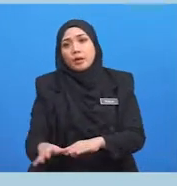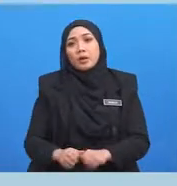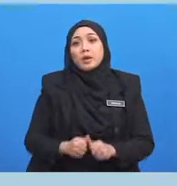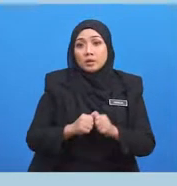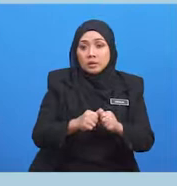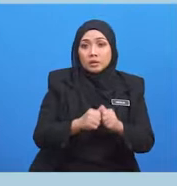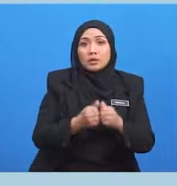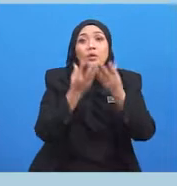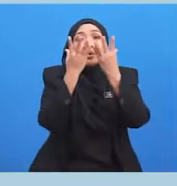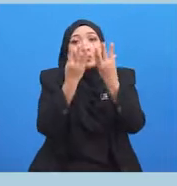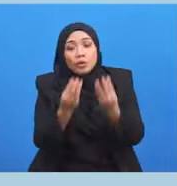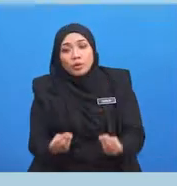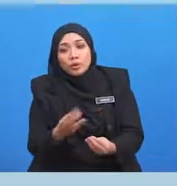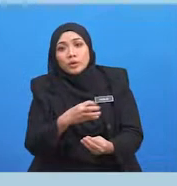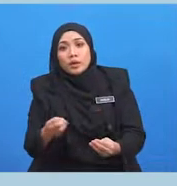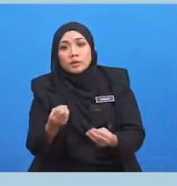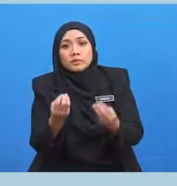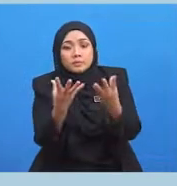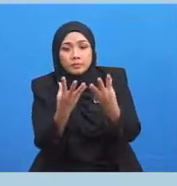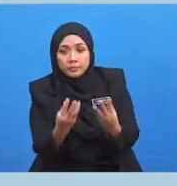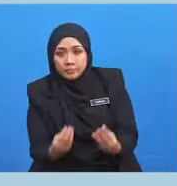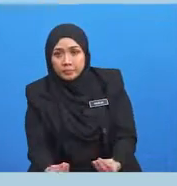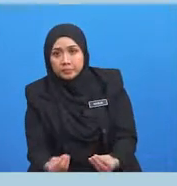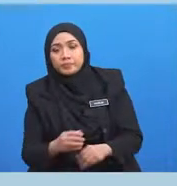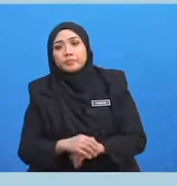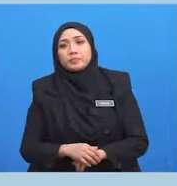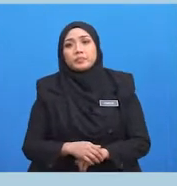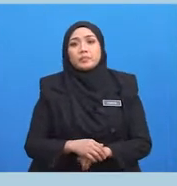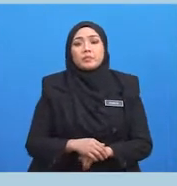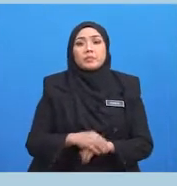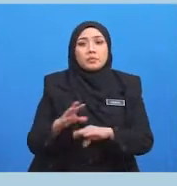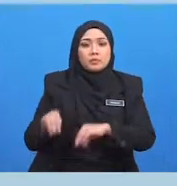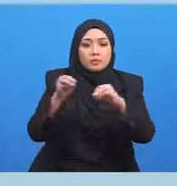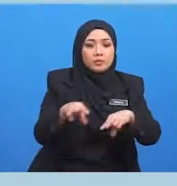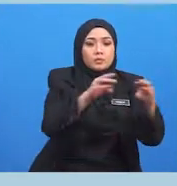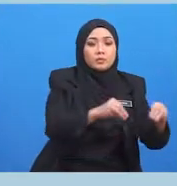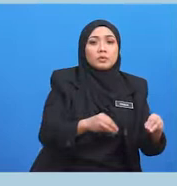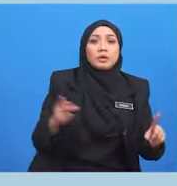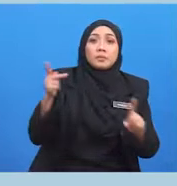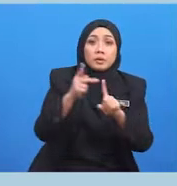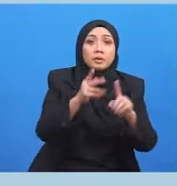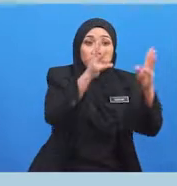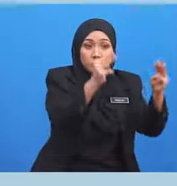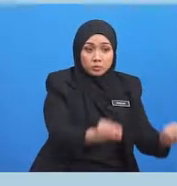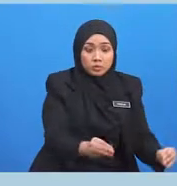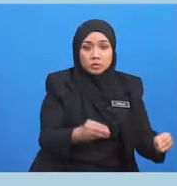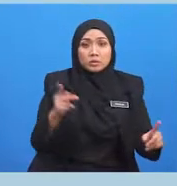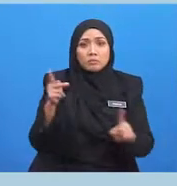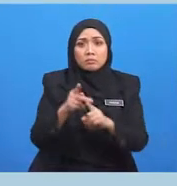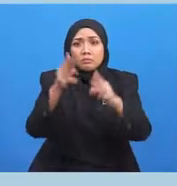dan penyerapan. Virus ini boleh dijangkiti dari manusia ke manusia